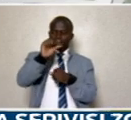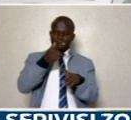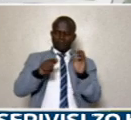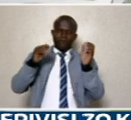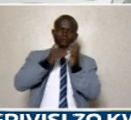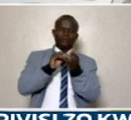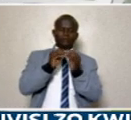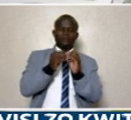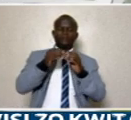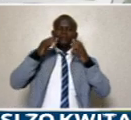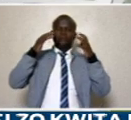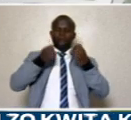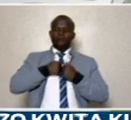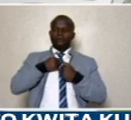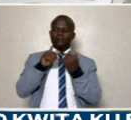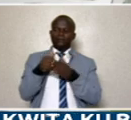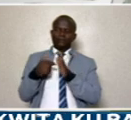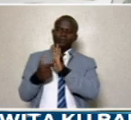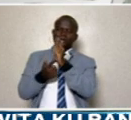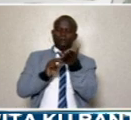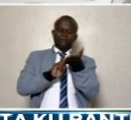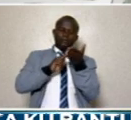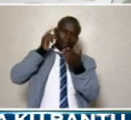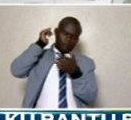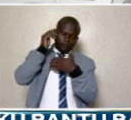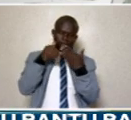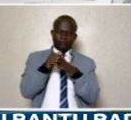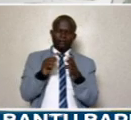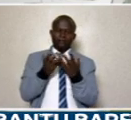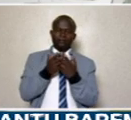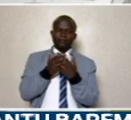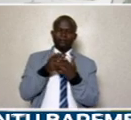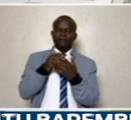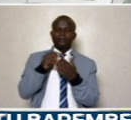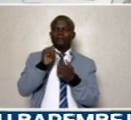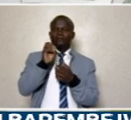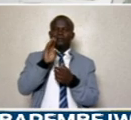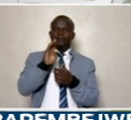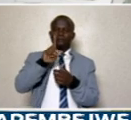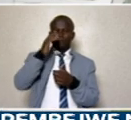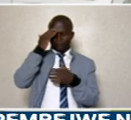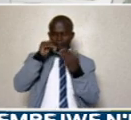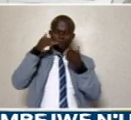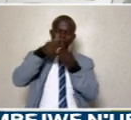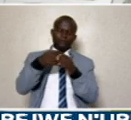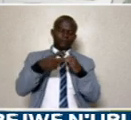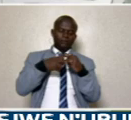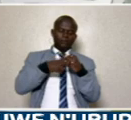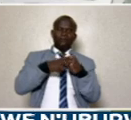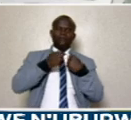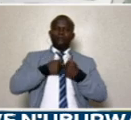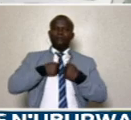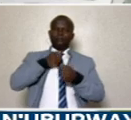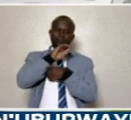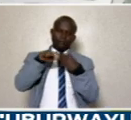ariko umubare munini w'abanyarwanda bikaba birimo kugaragara ko bakoresha telefoni zigendanwa cyangwa telefoni mobile, kuko urumva ko kugera kuri 77% by'abanyarwanda